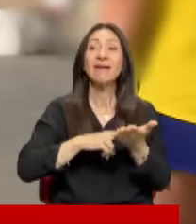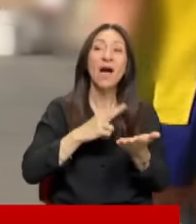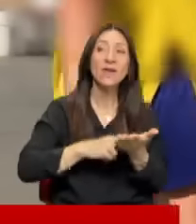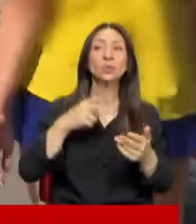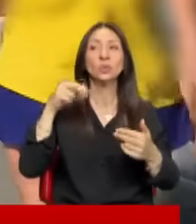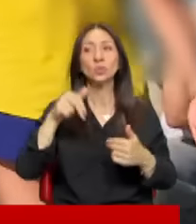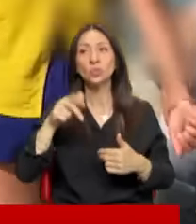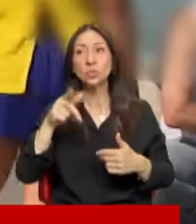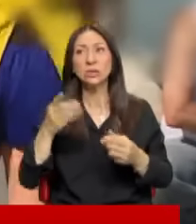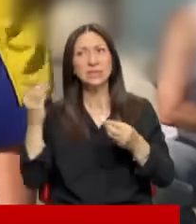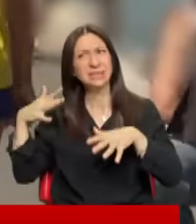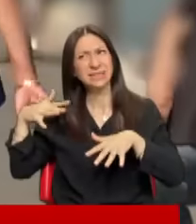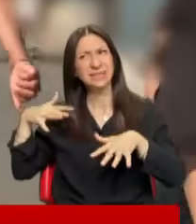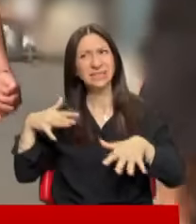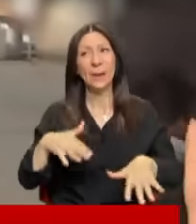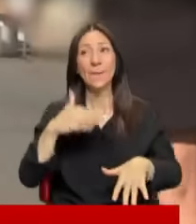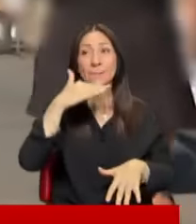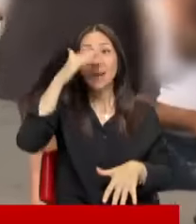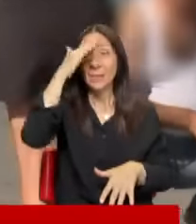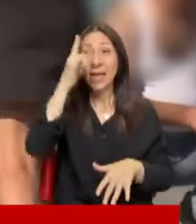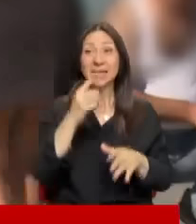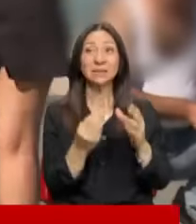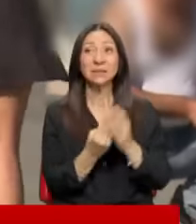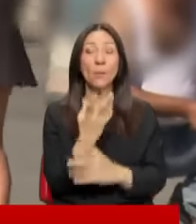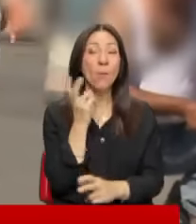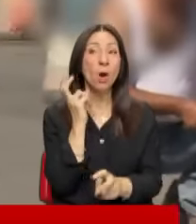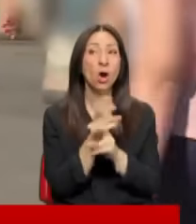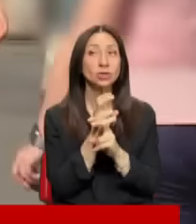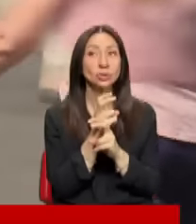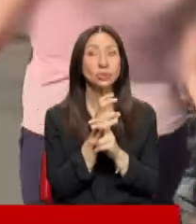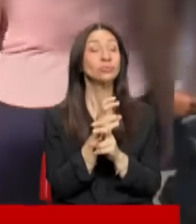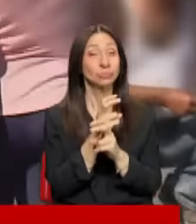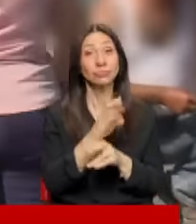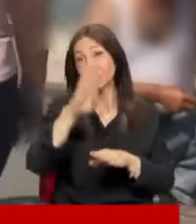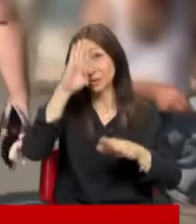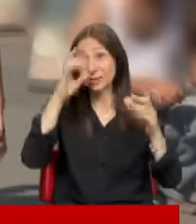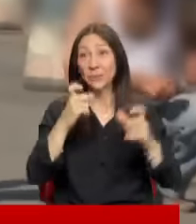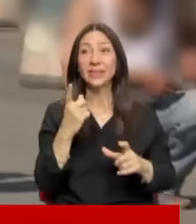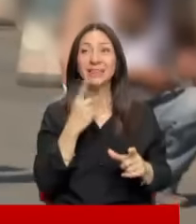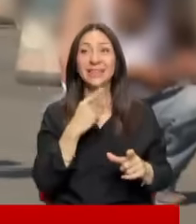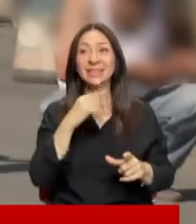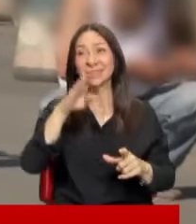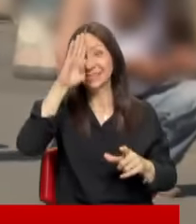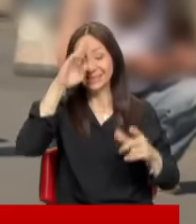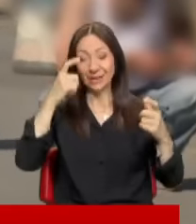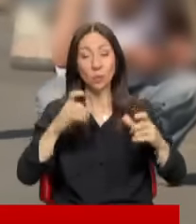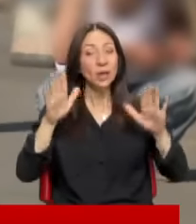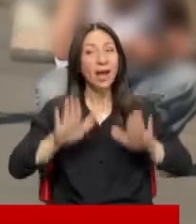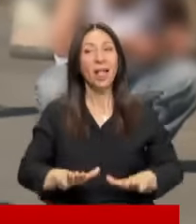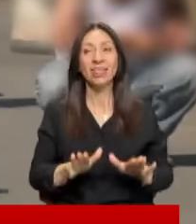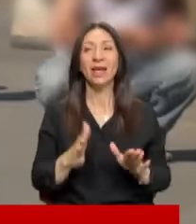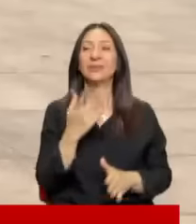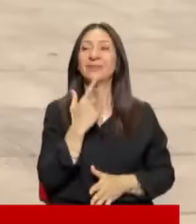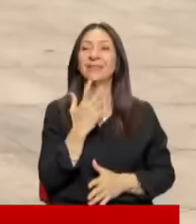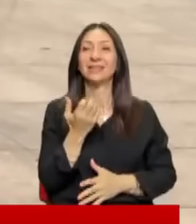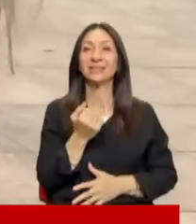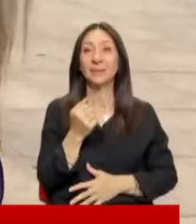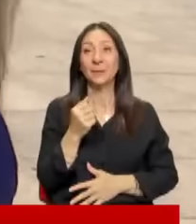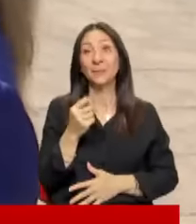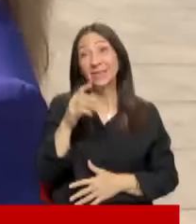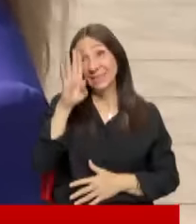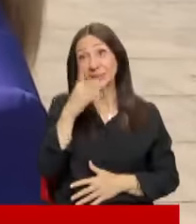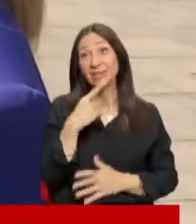yapanlar doldurur buraları. Bayramın ilk sabahında ise boş kaldı. İstanbul'un tadını İstanbul'da kalanlar çıkarttı. İstanbul